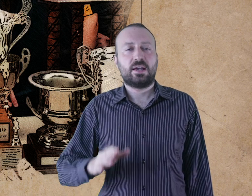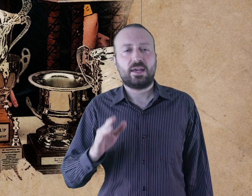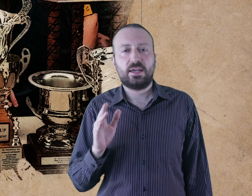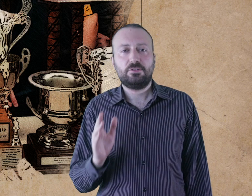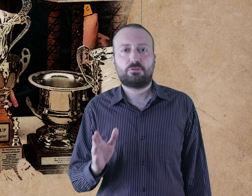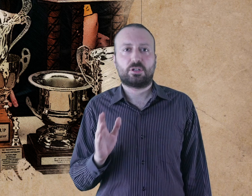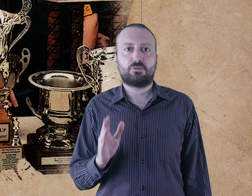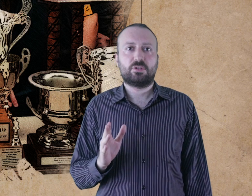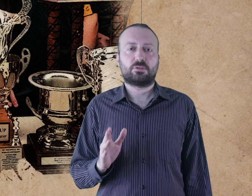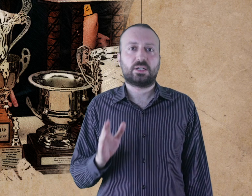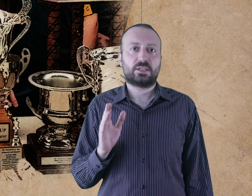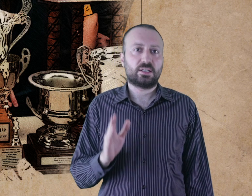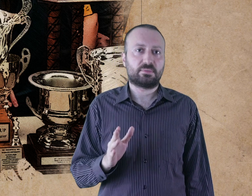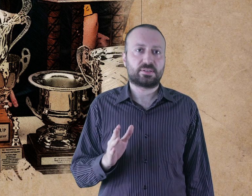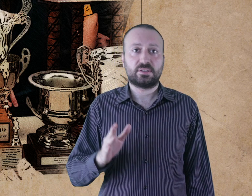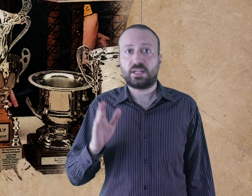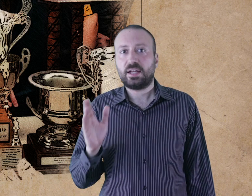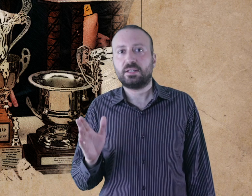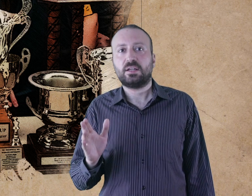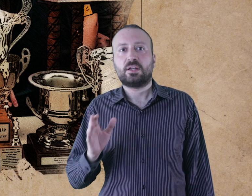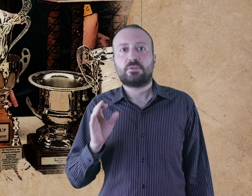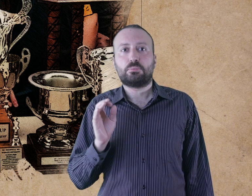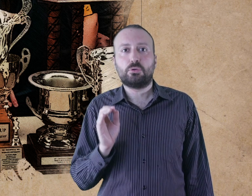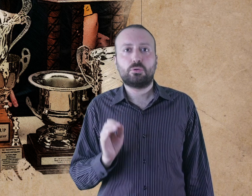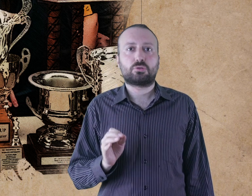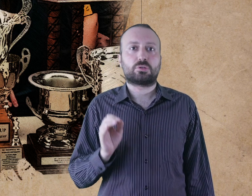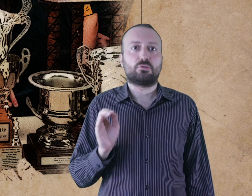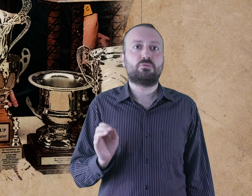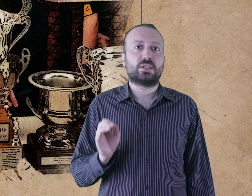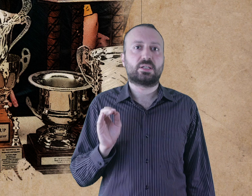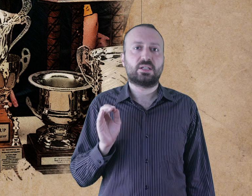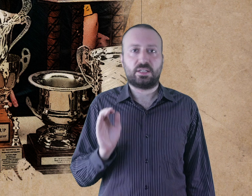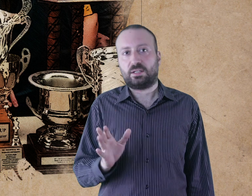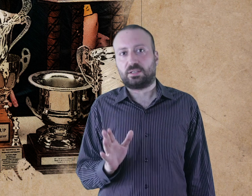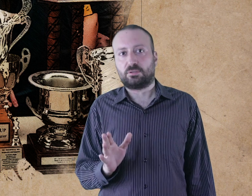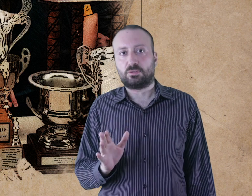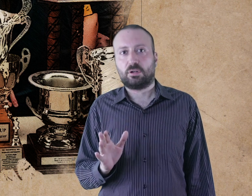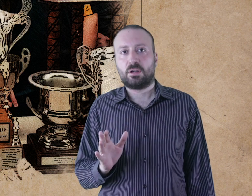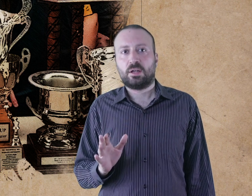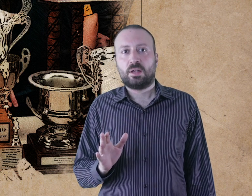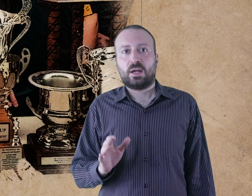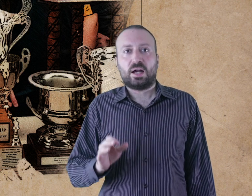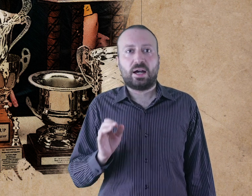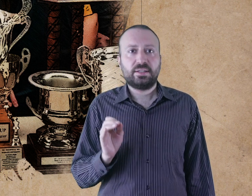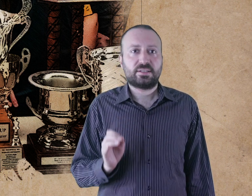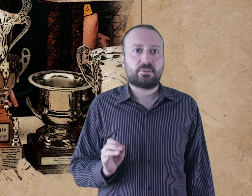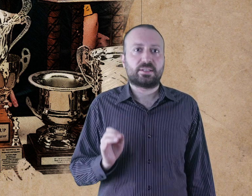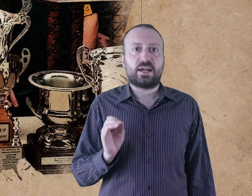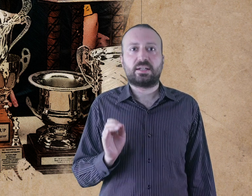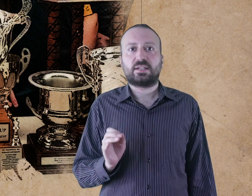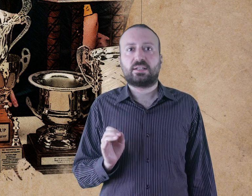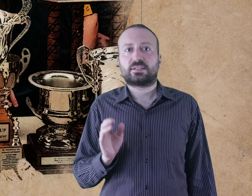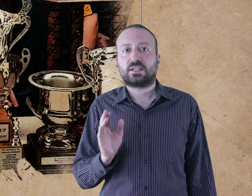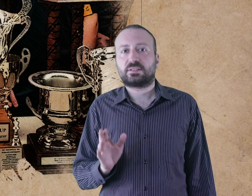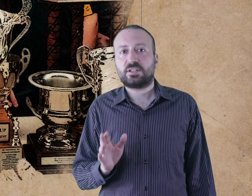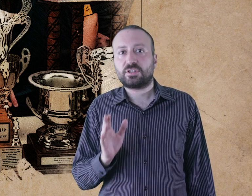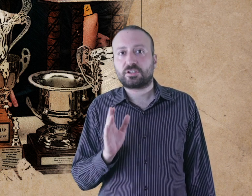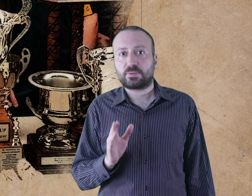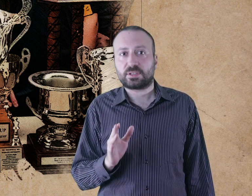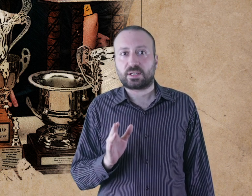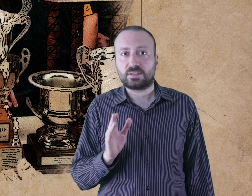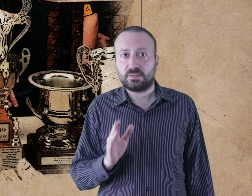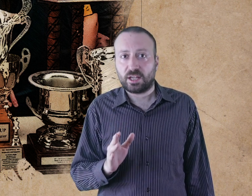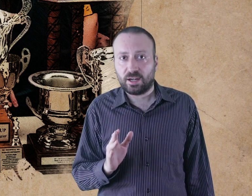verilen en yüksek ünvan olan Grandmaster, yani Büyük Usta ünvanını alan ilk kadın oluyor. Aynı zamanda erkekler